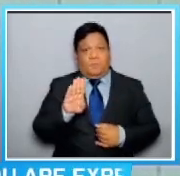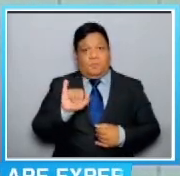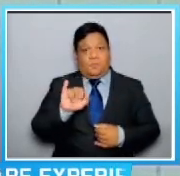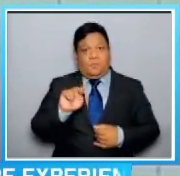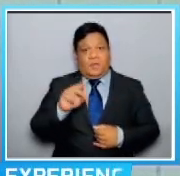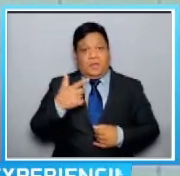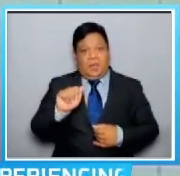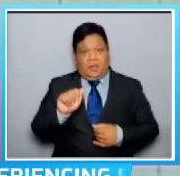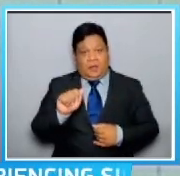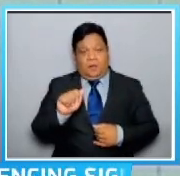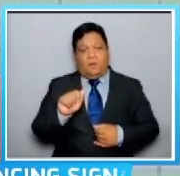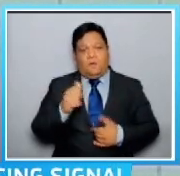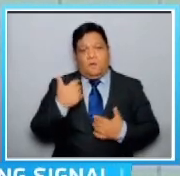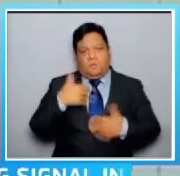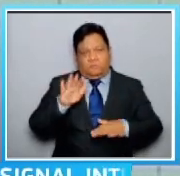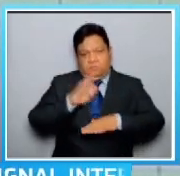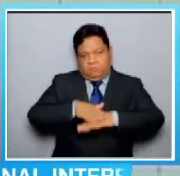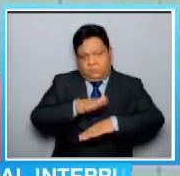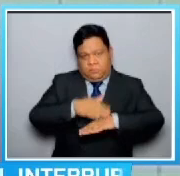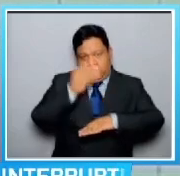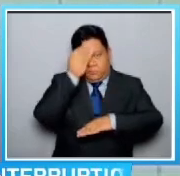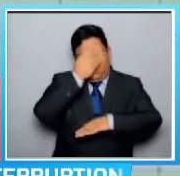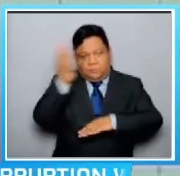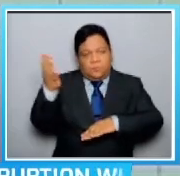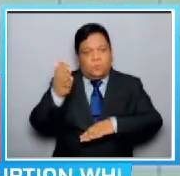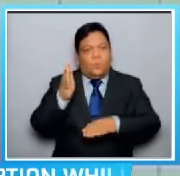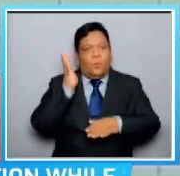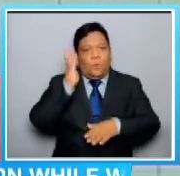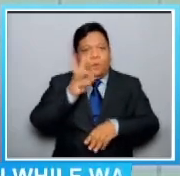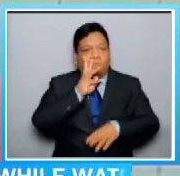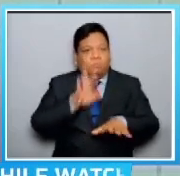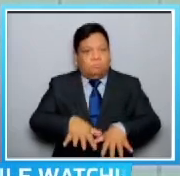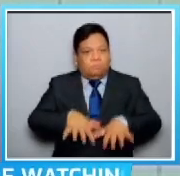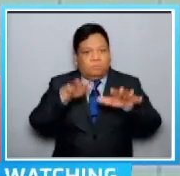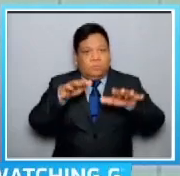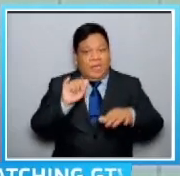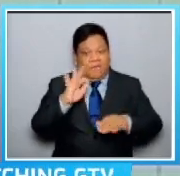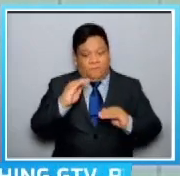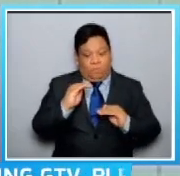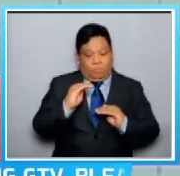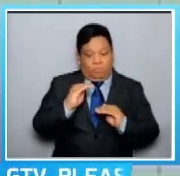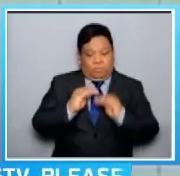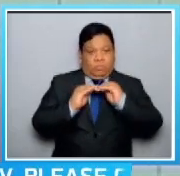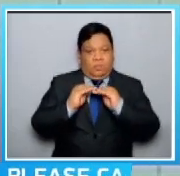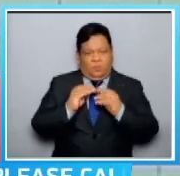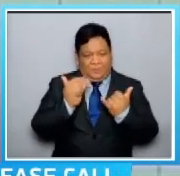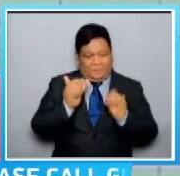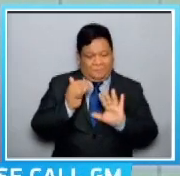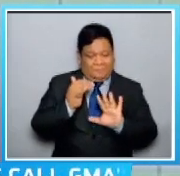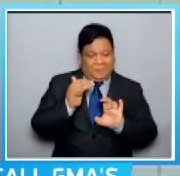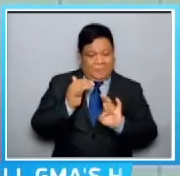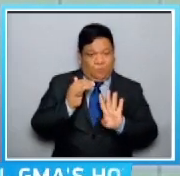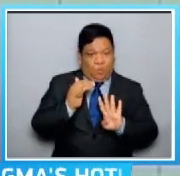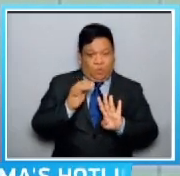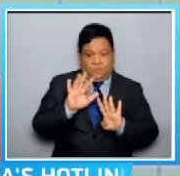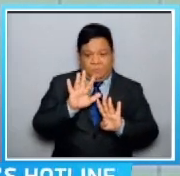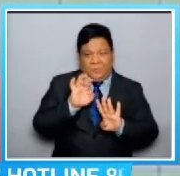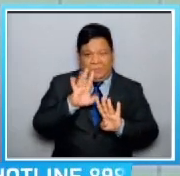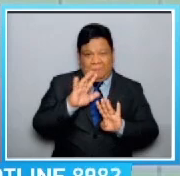precautionary flood advisory na pagka umangat pa yan, maaaring mag-open sila ng gates